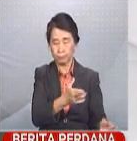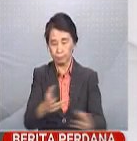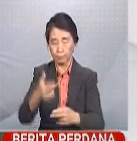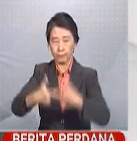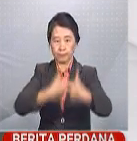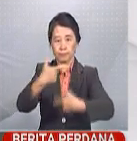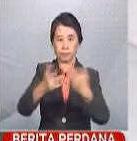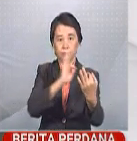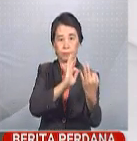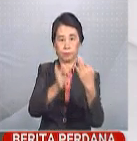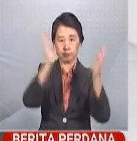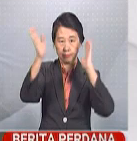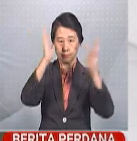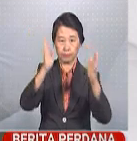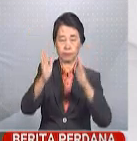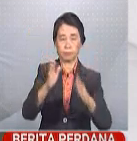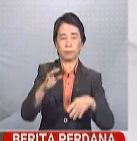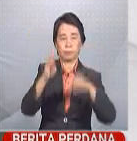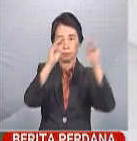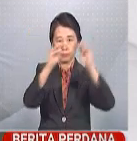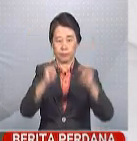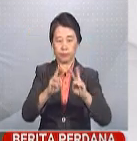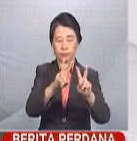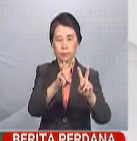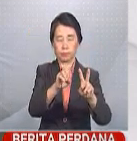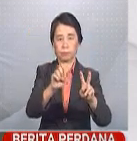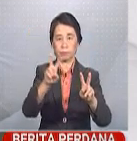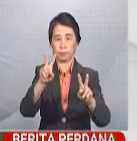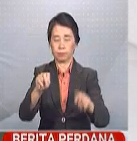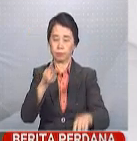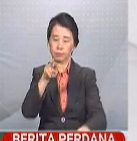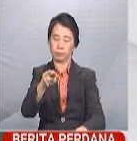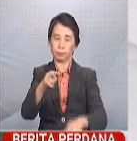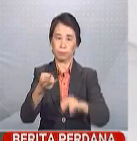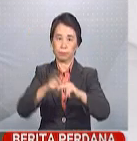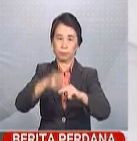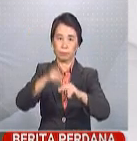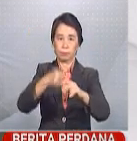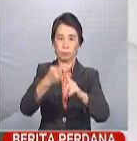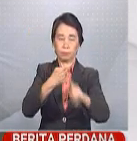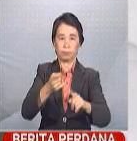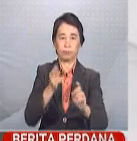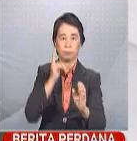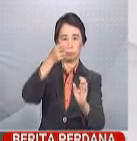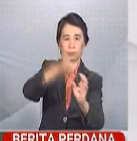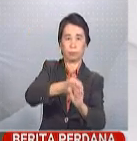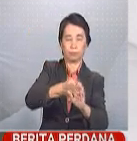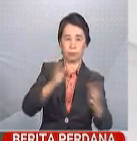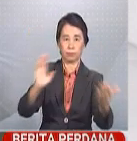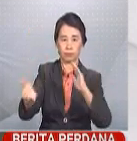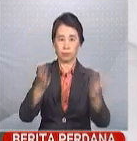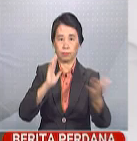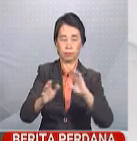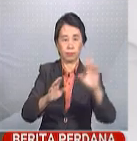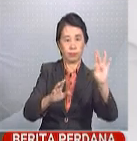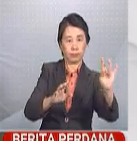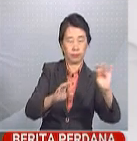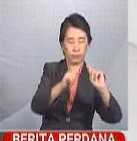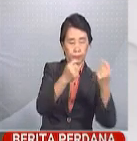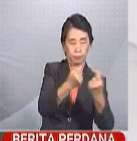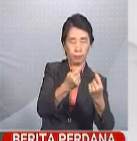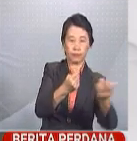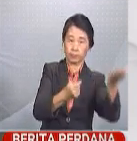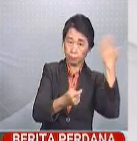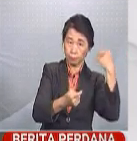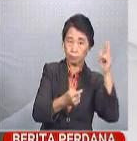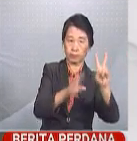Premier Futsal Malaysia MPFL musim 2020 menyaksikan peningkatan dari jumlah penyertaan berbanding 8 pasukan pada